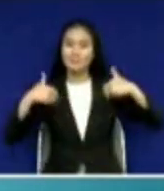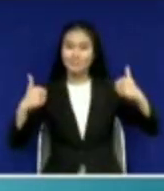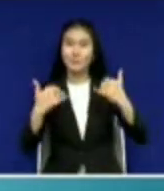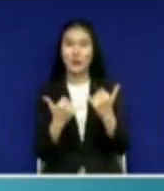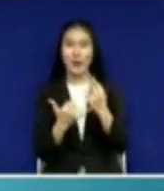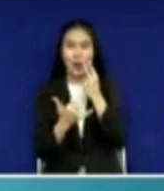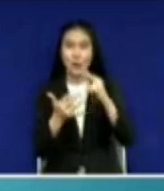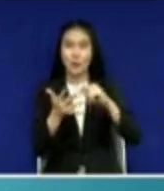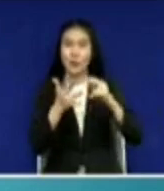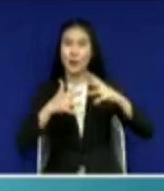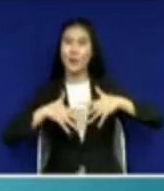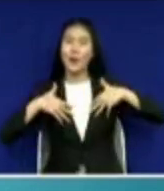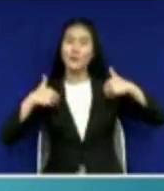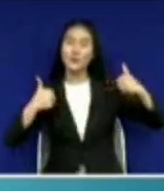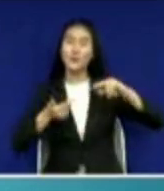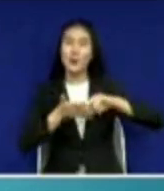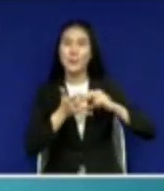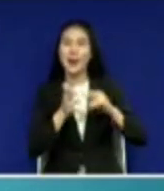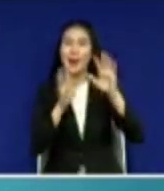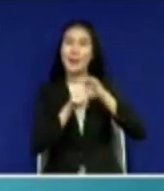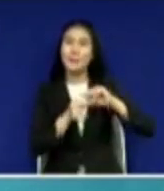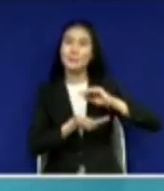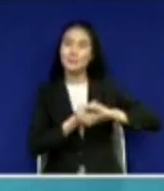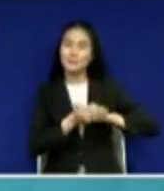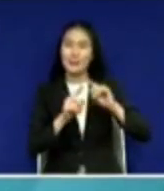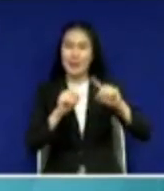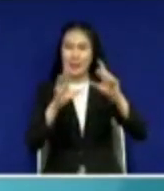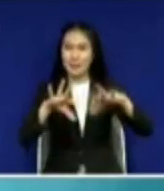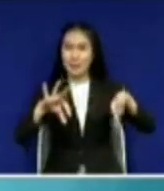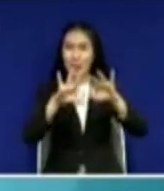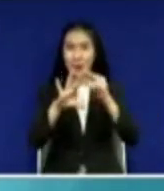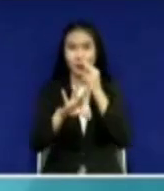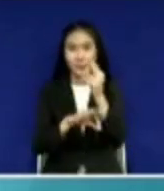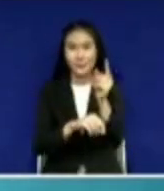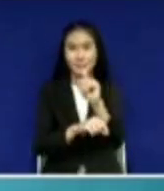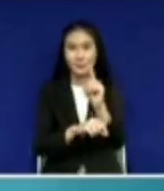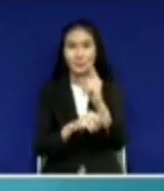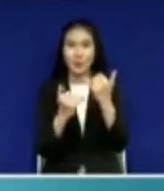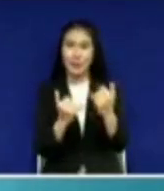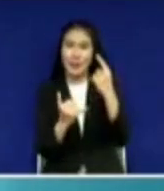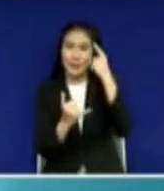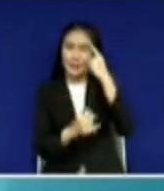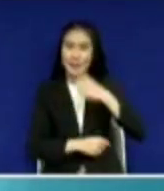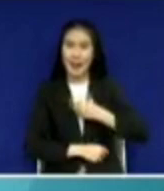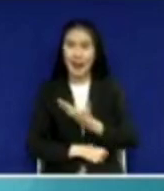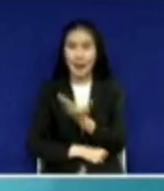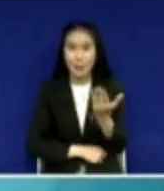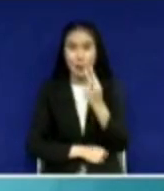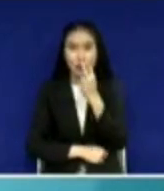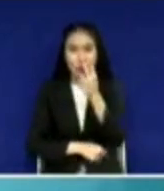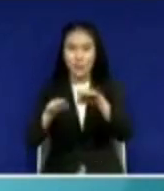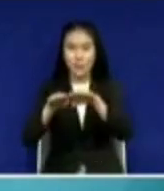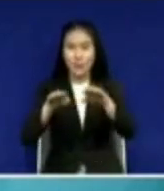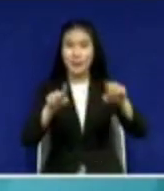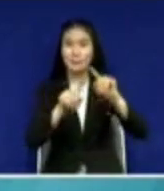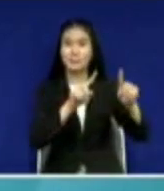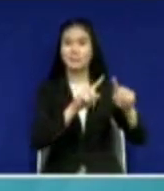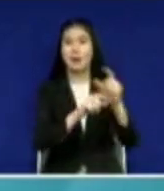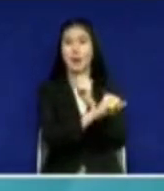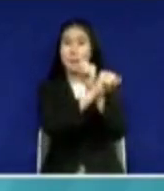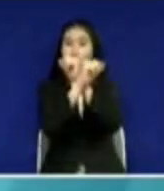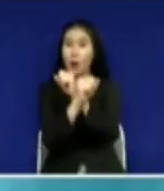ราก็เก็บไว้ในใจค่ะสิ่งที่ยังคงจะต้องปฏิบัติกันนะคะก็คือยังคงจะต้องปฏิบัติตามมาตรการในการป้องกันการติ